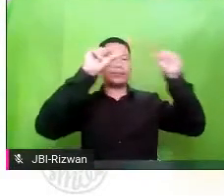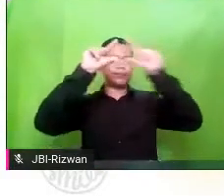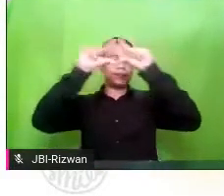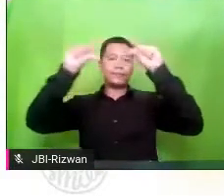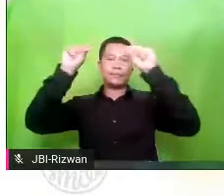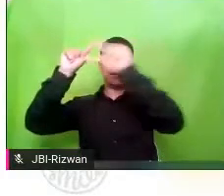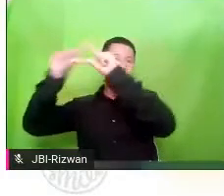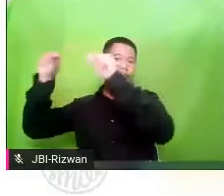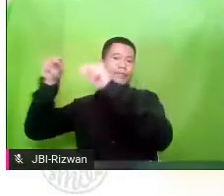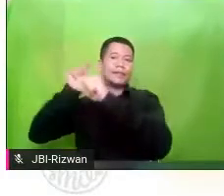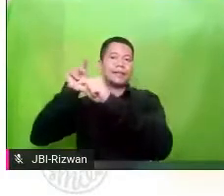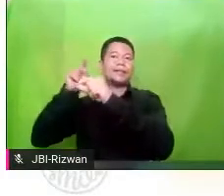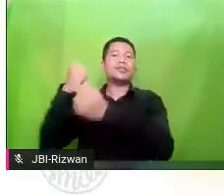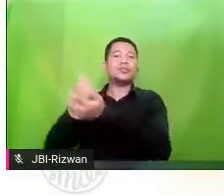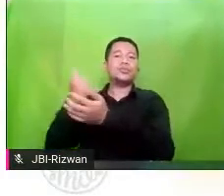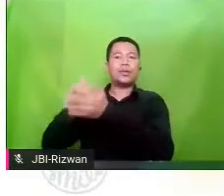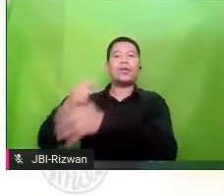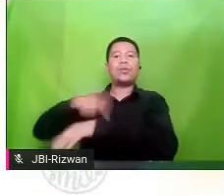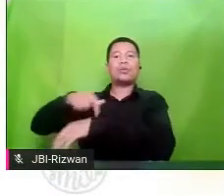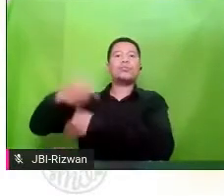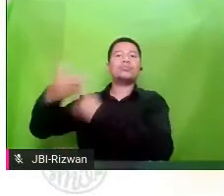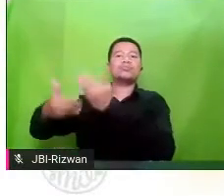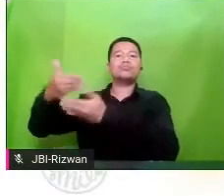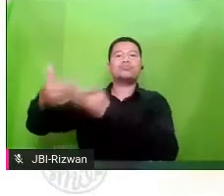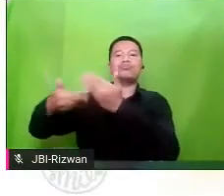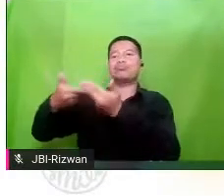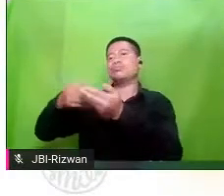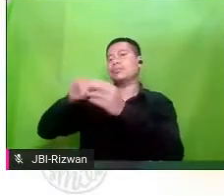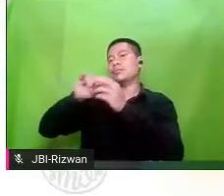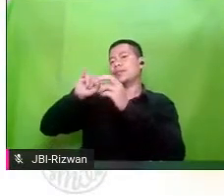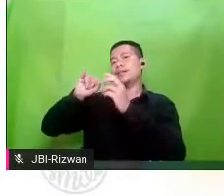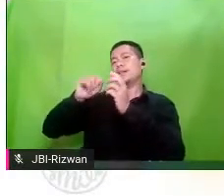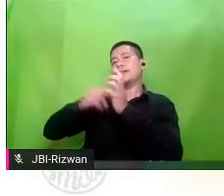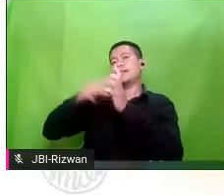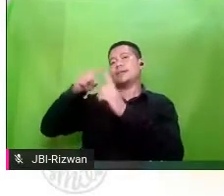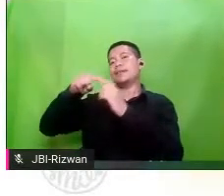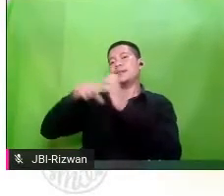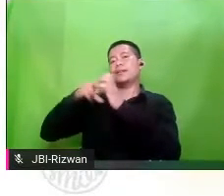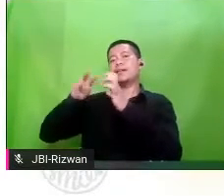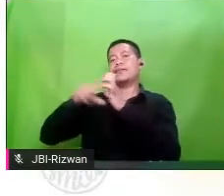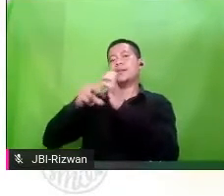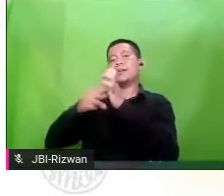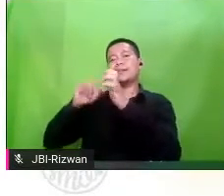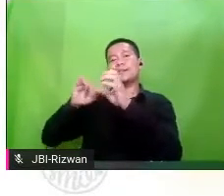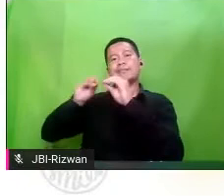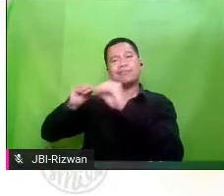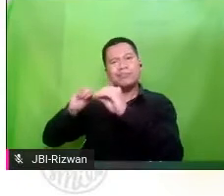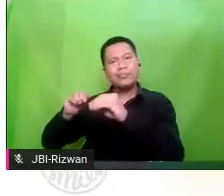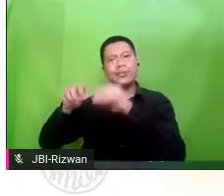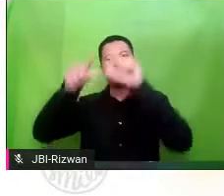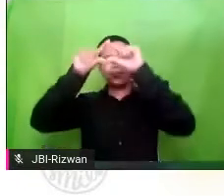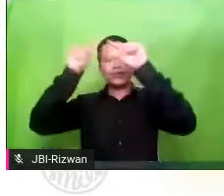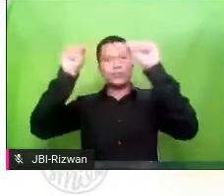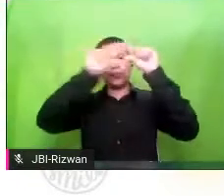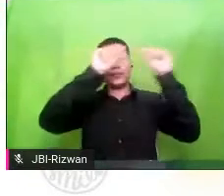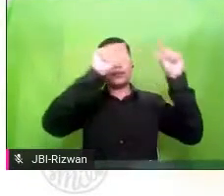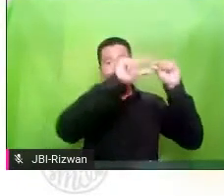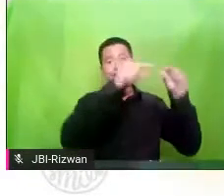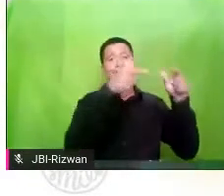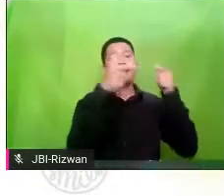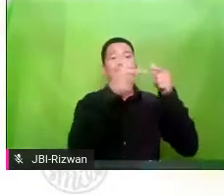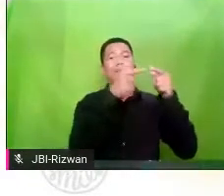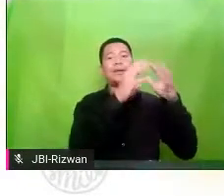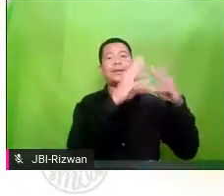berjalannya waktu dan kemudian intervensi yang kita berikan, ya akan berkurang juga gangguan-gangguan tersebut,